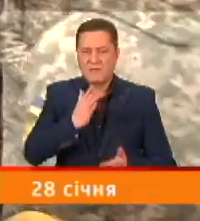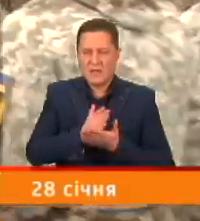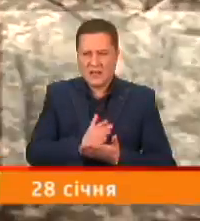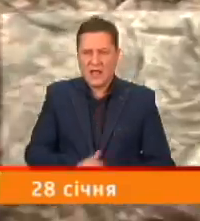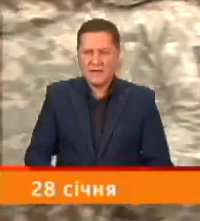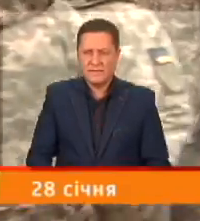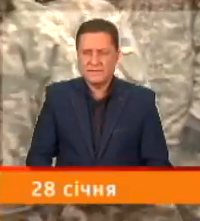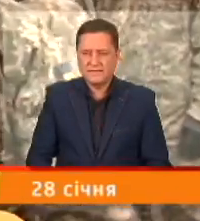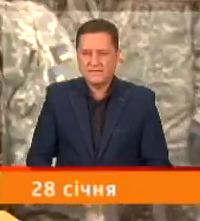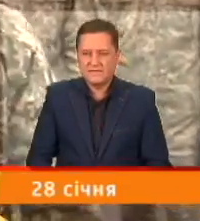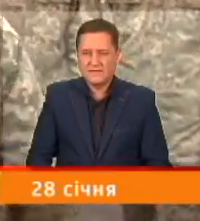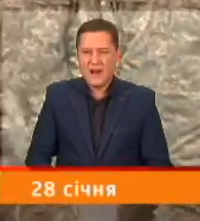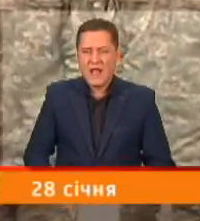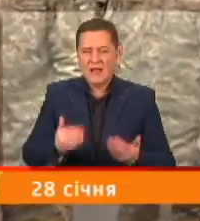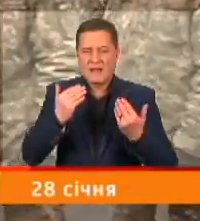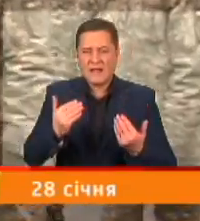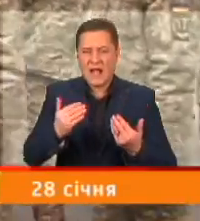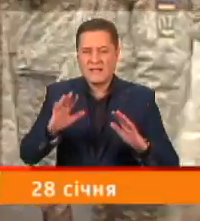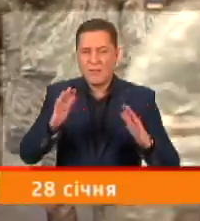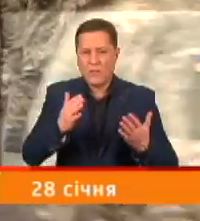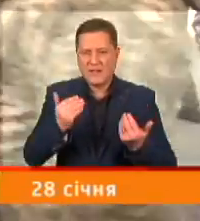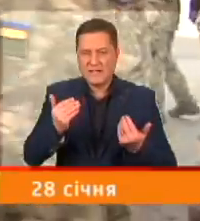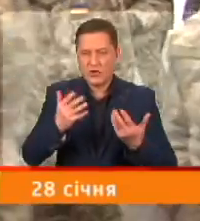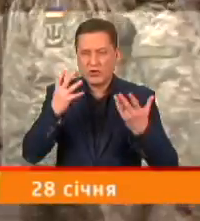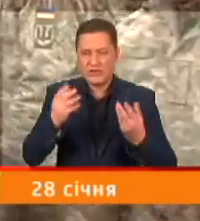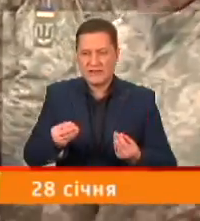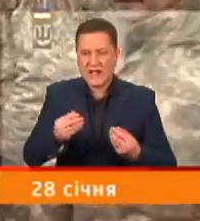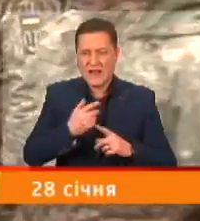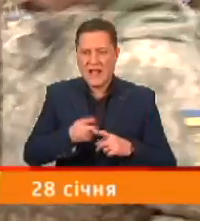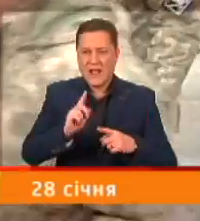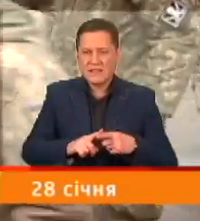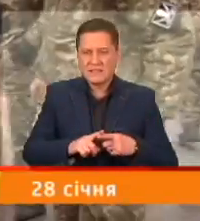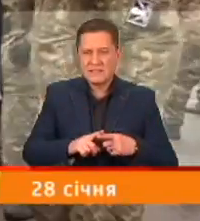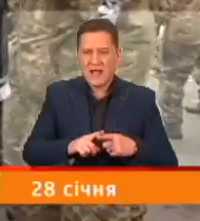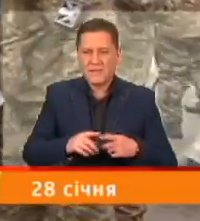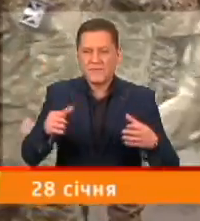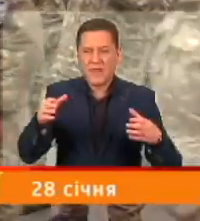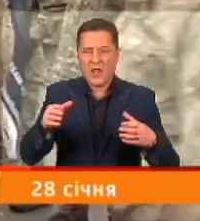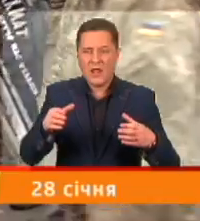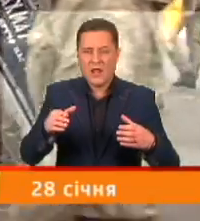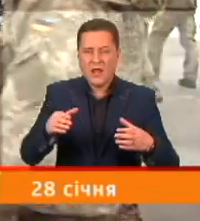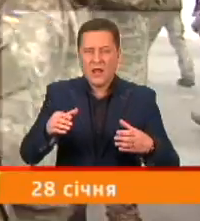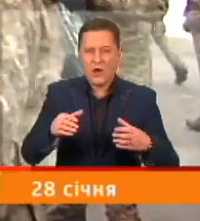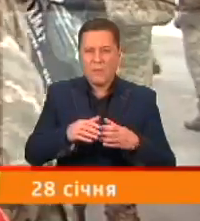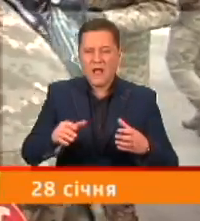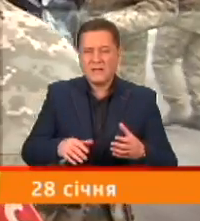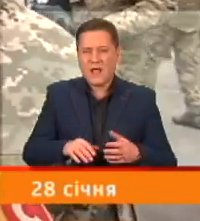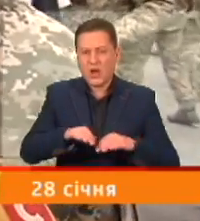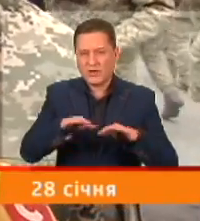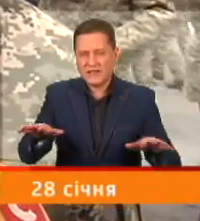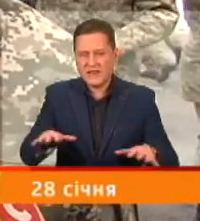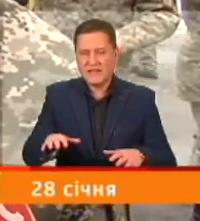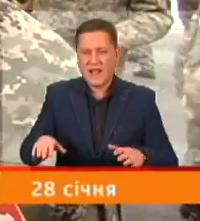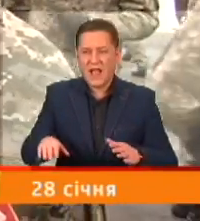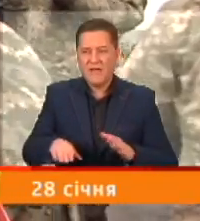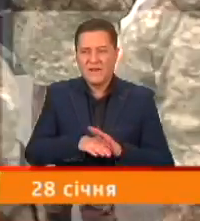команда вільна? На даний момент, на сьогоднішній день, це команда вільна, зараз розійтись, але відпустку буде всі завтра,